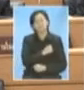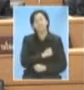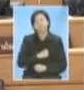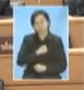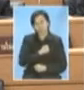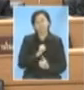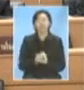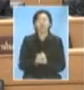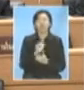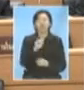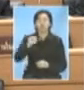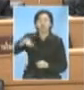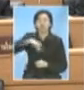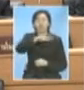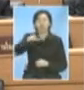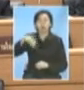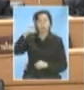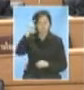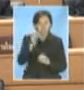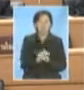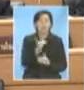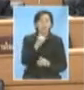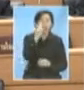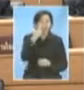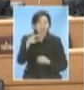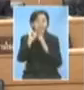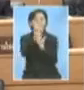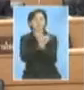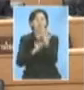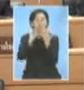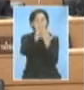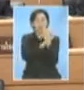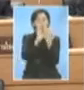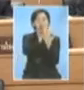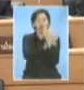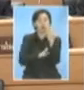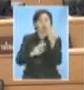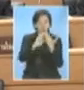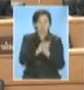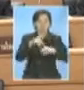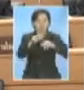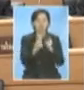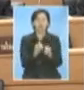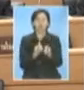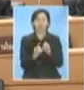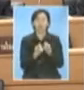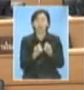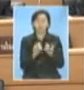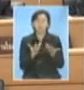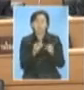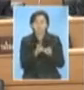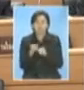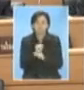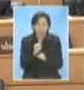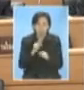คนในห้องนี้ครับผมเชื่อว่าต้องกลับไปตอบคำถามกับพี่น้องประชาชนในทุกๆจังหวัดทุกๆอำเภอว่าจะเอายังไงกับโรงงานอุตสาหกรร